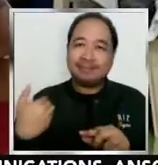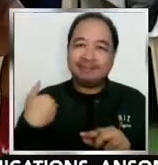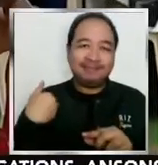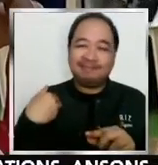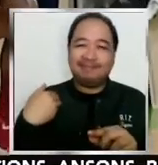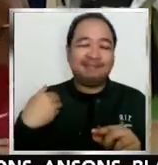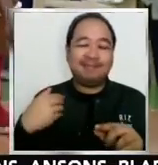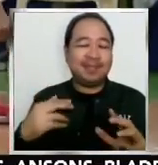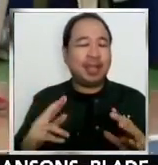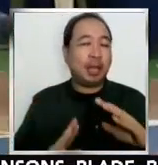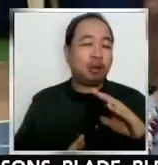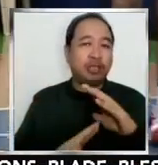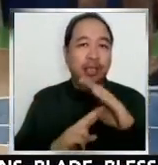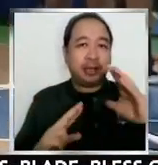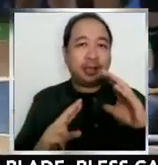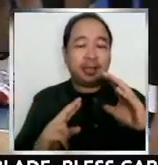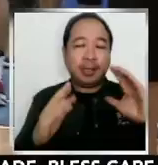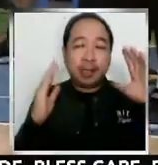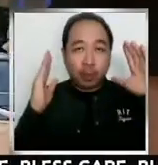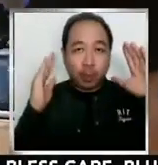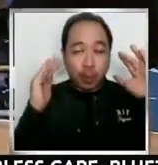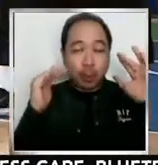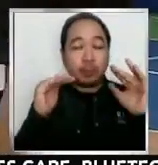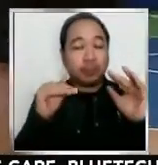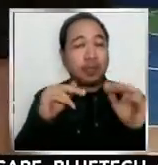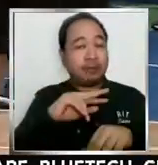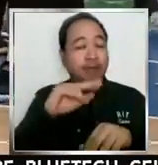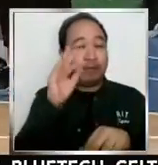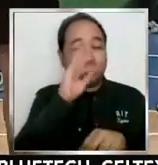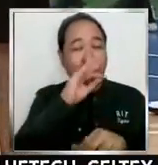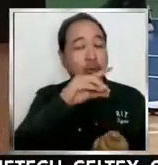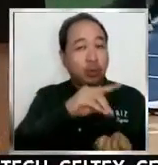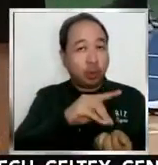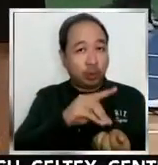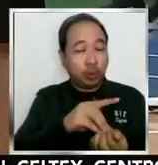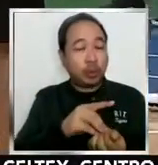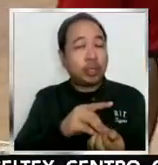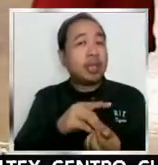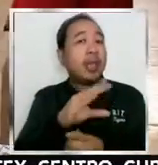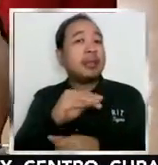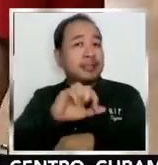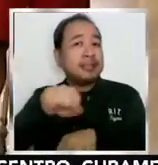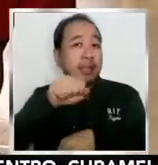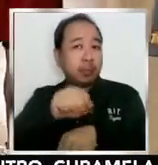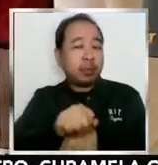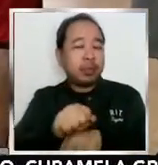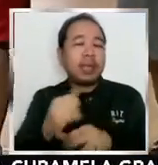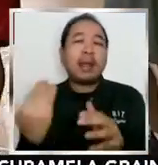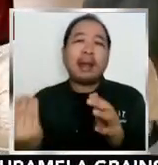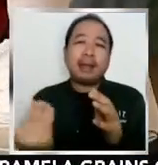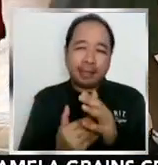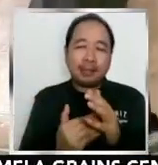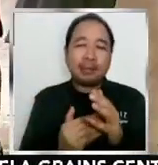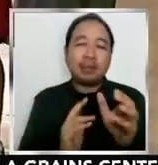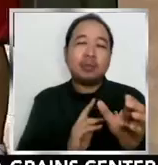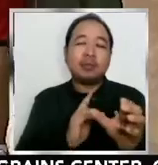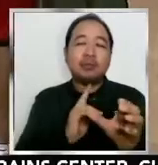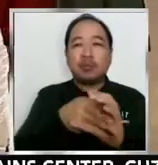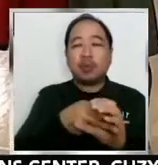sa tulong ng mga doktor sa Pilipinas at sa Singapore, muli siyang makakapaglaro at makakabalik sa